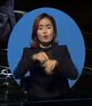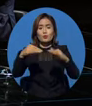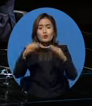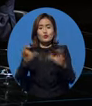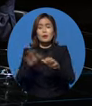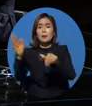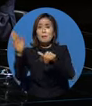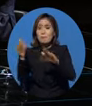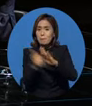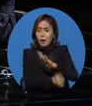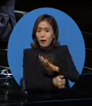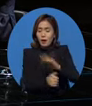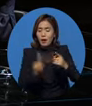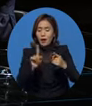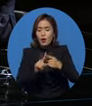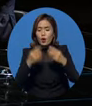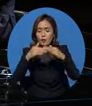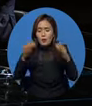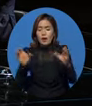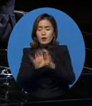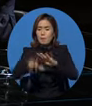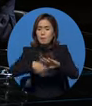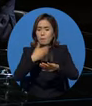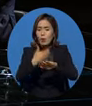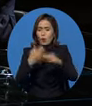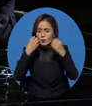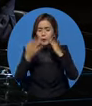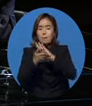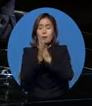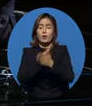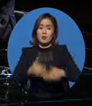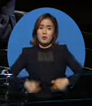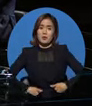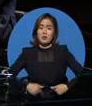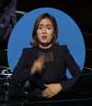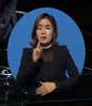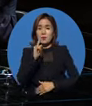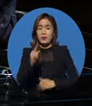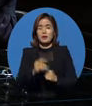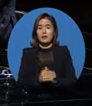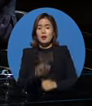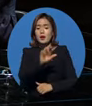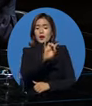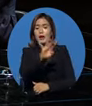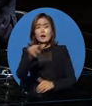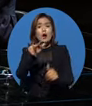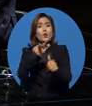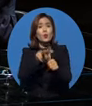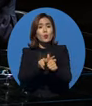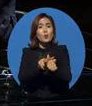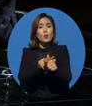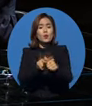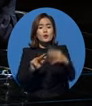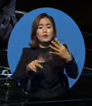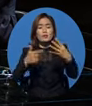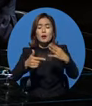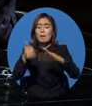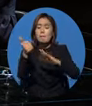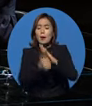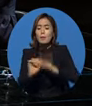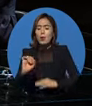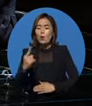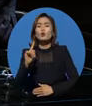당 쇄신에 대한 요구와 정권 재창출에 대한 위기감이 커지고 있습니다 각 후보들 께서는 4 7 재보선 참패